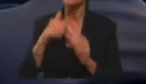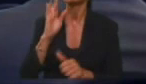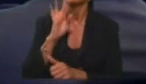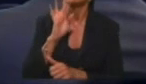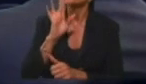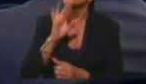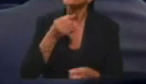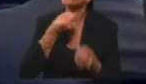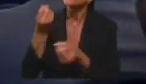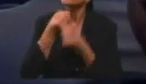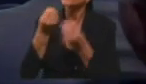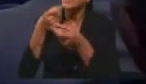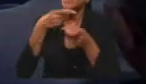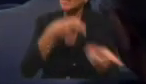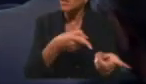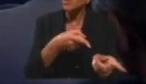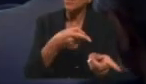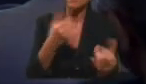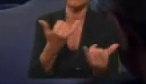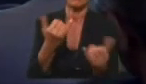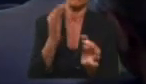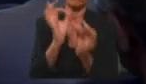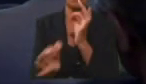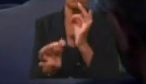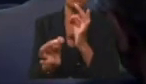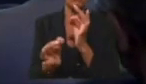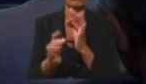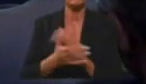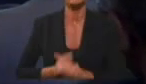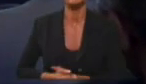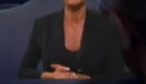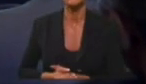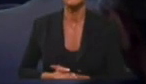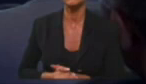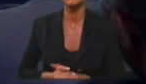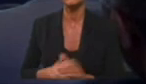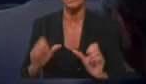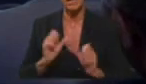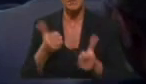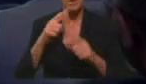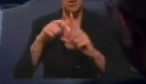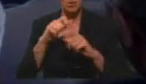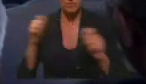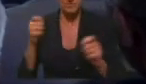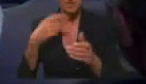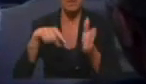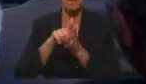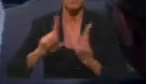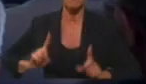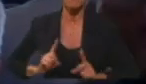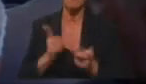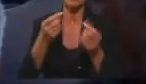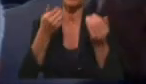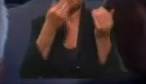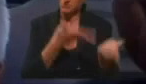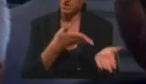dostawcy ukierunkowani na przykład na to, żeby jakieś rozwiązania tutaj dla organizatorów